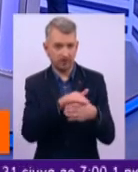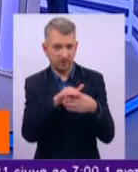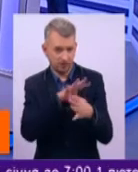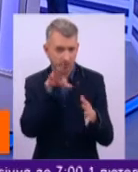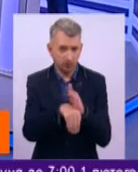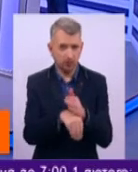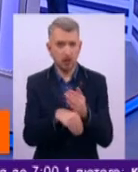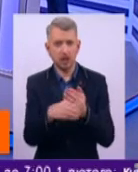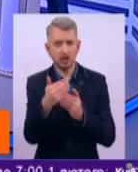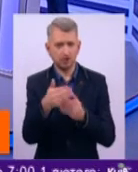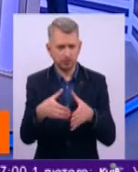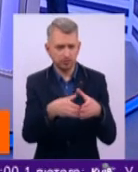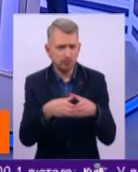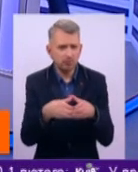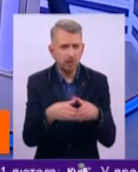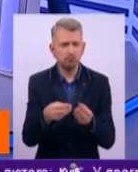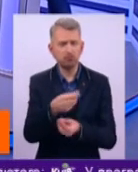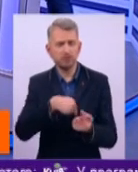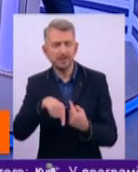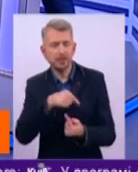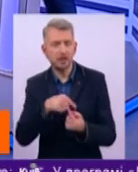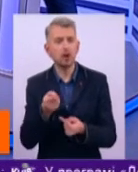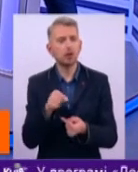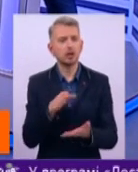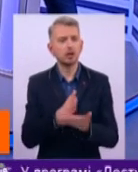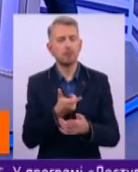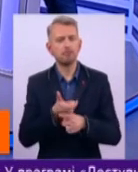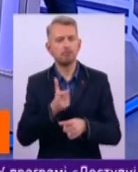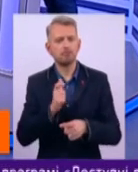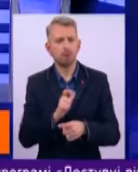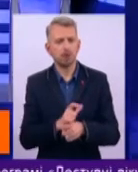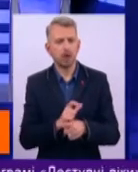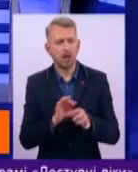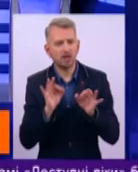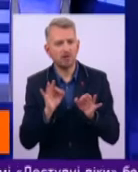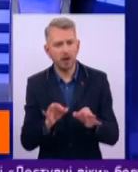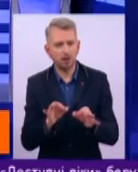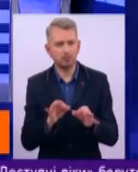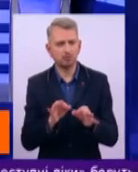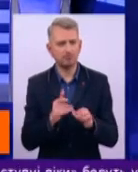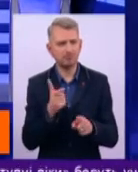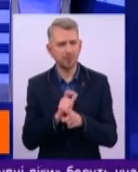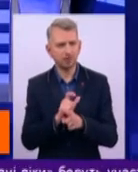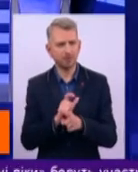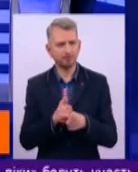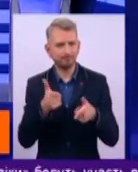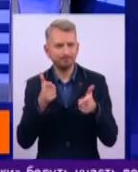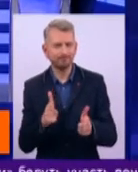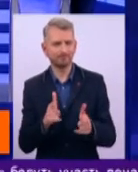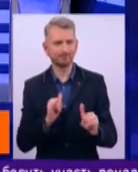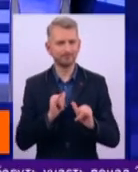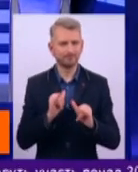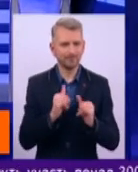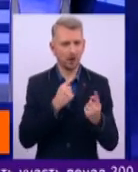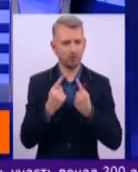твоє оточення, твої там бізнес-статки, тоді вони є більш адекватно йдуть на розмову, знаєте, на діалог. Тому, якщо, в принципі, в